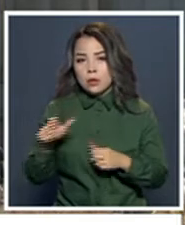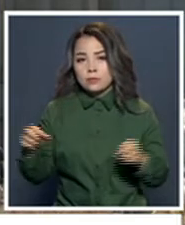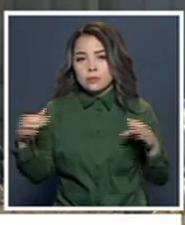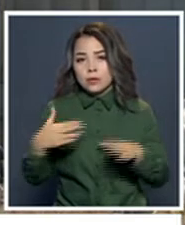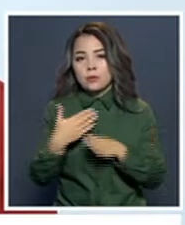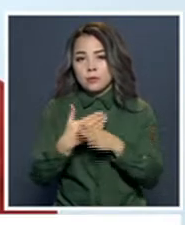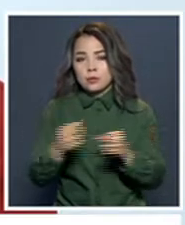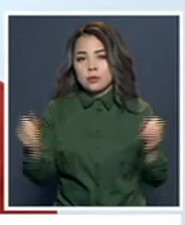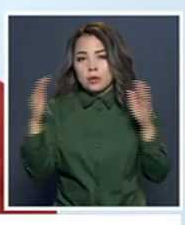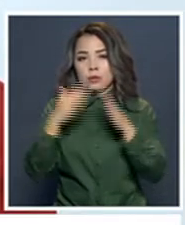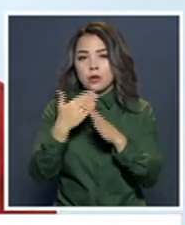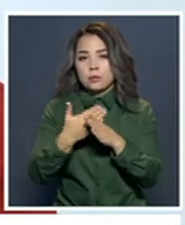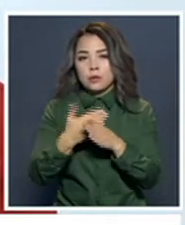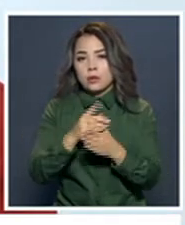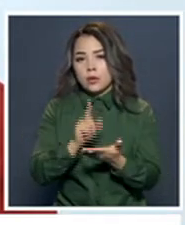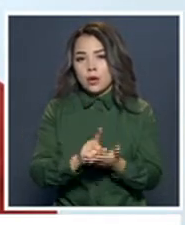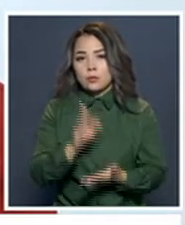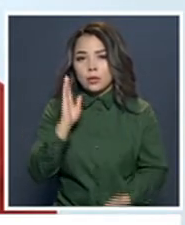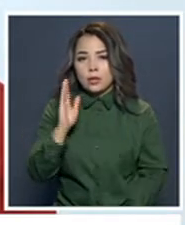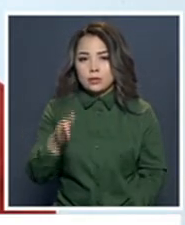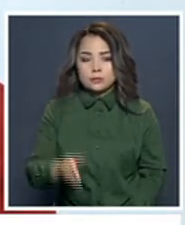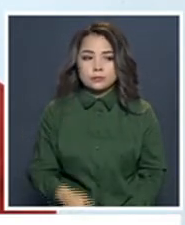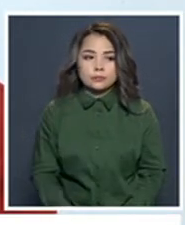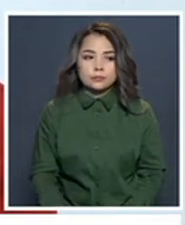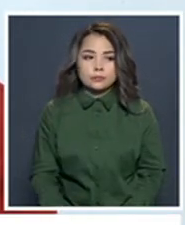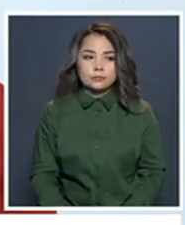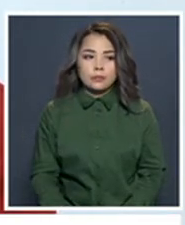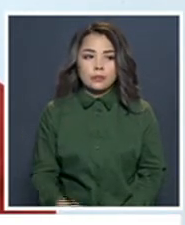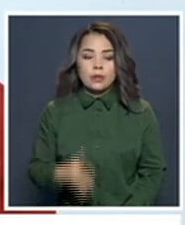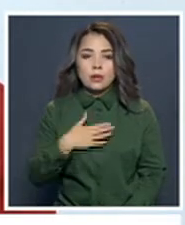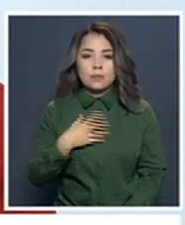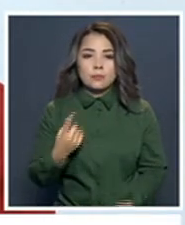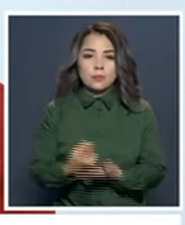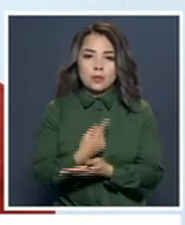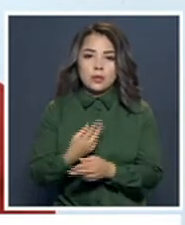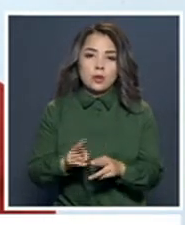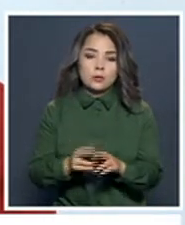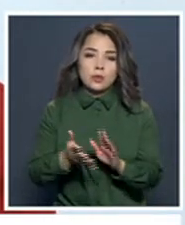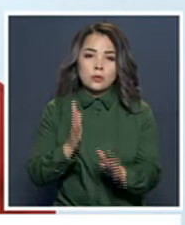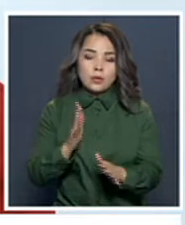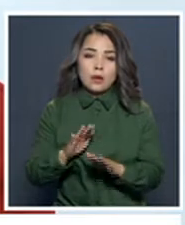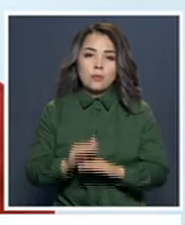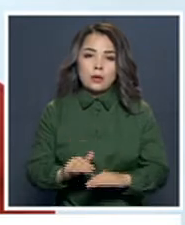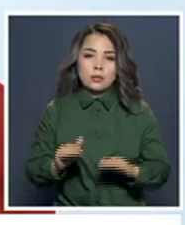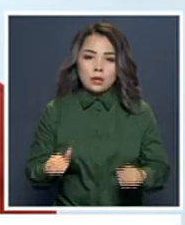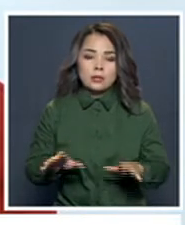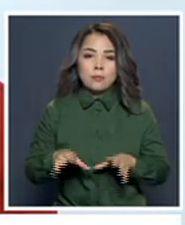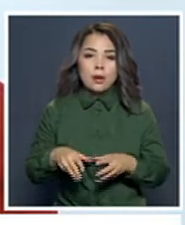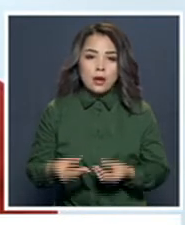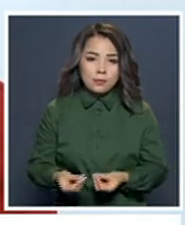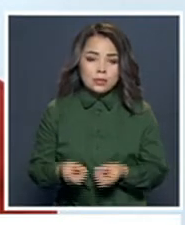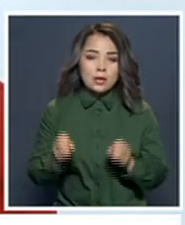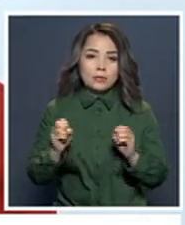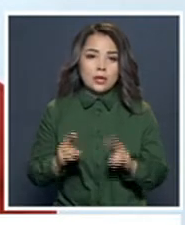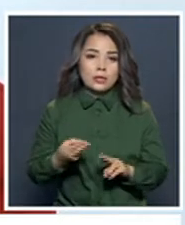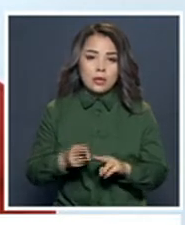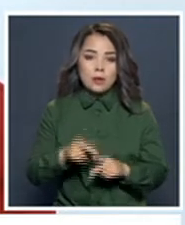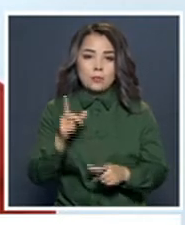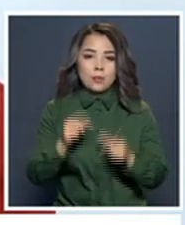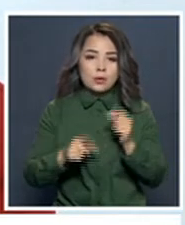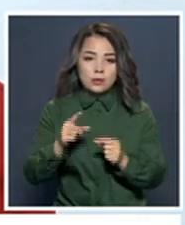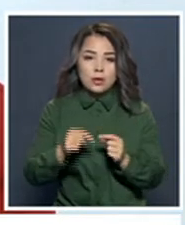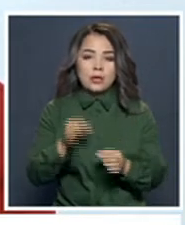жұрт халық болып. Ең бірінші өтшіт балаларға памперс және сүт, дәрі-дәрмек керек деп айттым. Өтірге айтпасам,